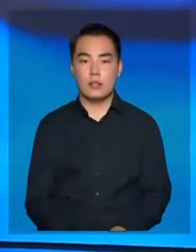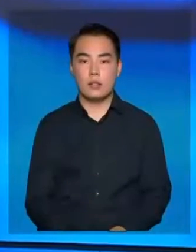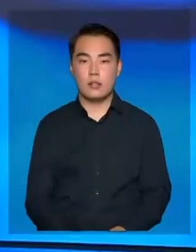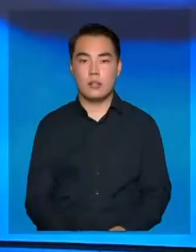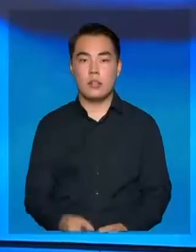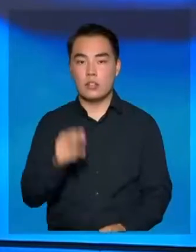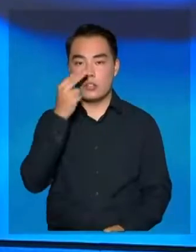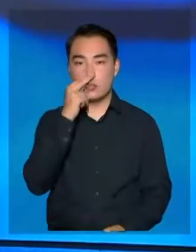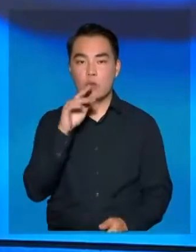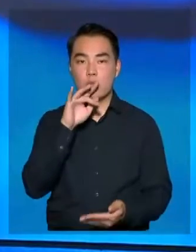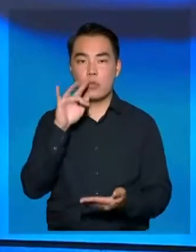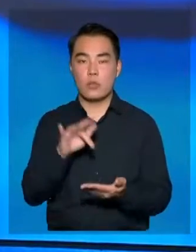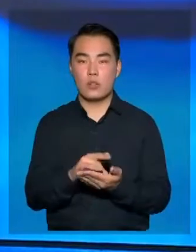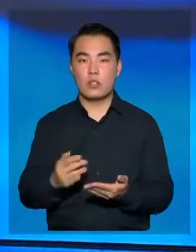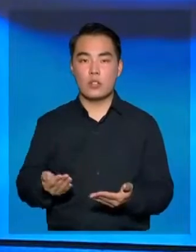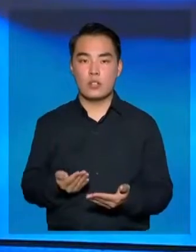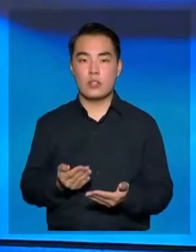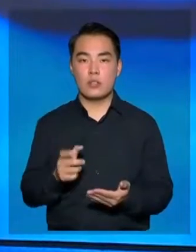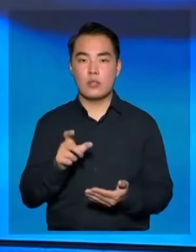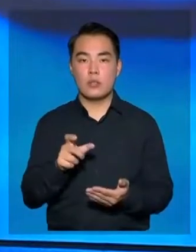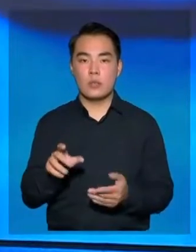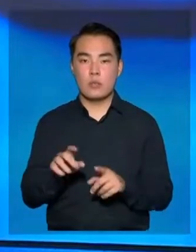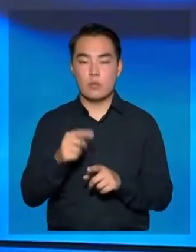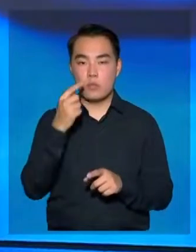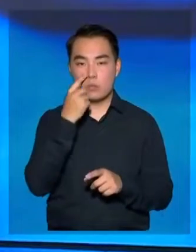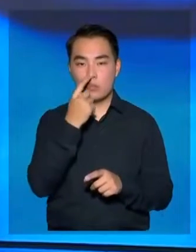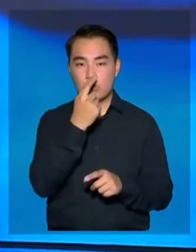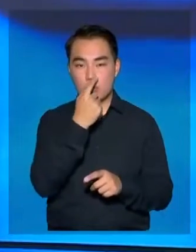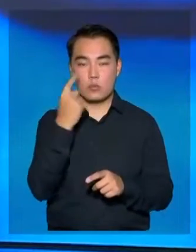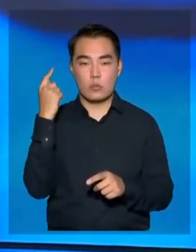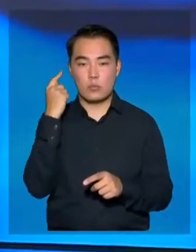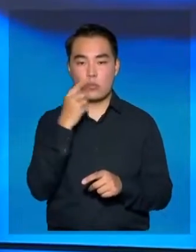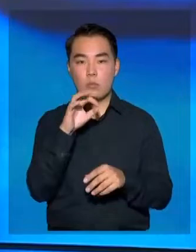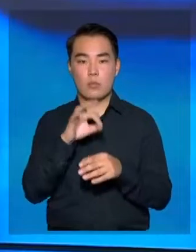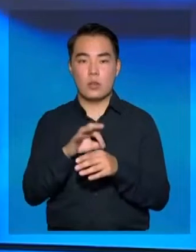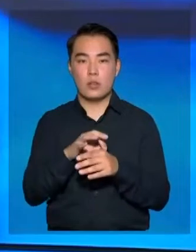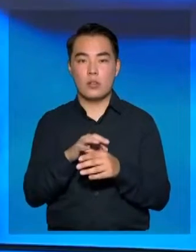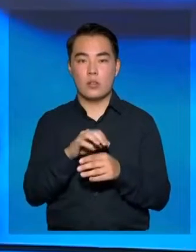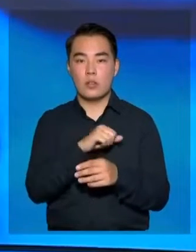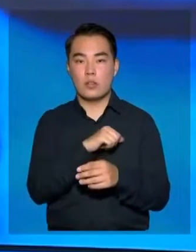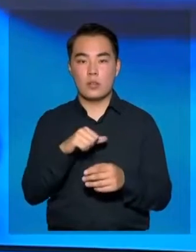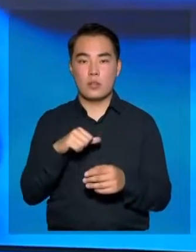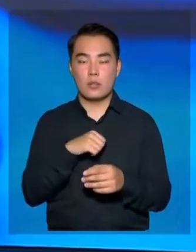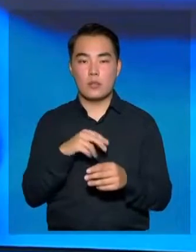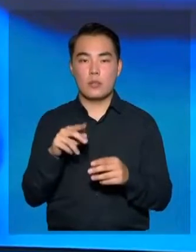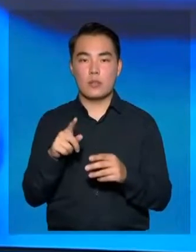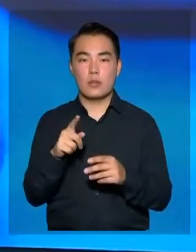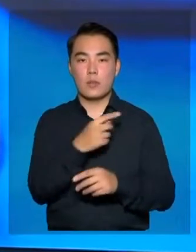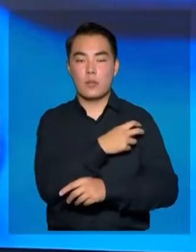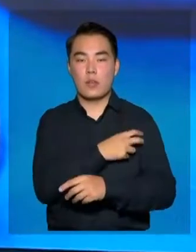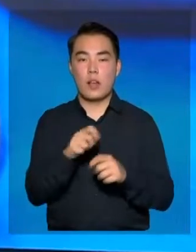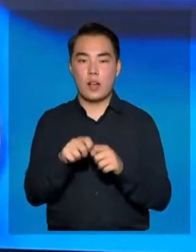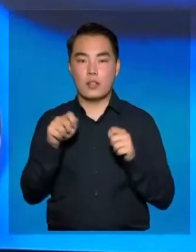Енді Шымкент қаласының тұрғындары құлақ мұрын ауруларын жергілікті қалалық клиникалық ауруханасында емдете алатын болды.